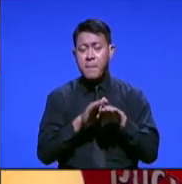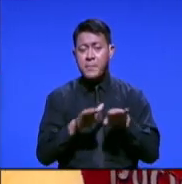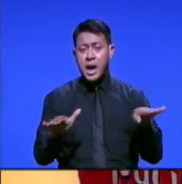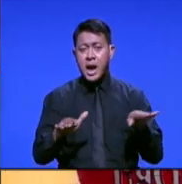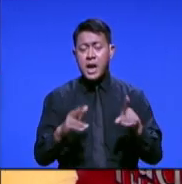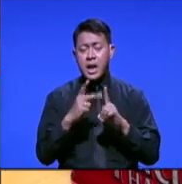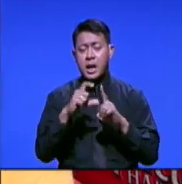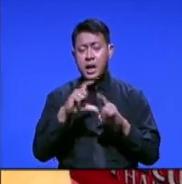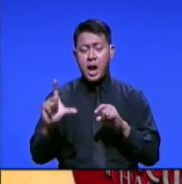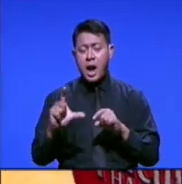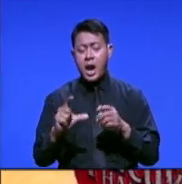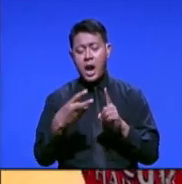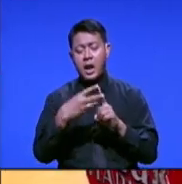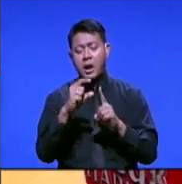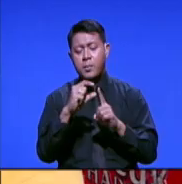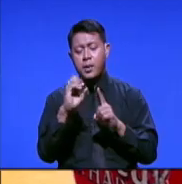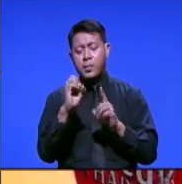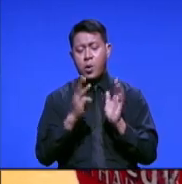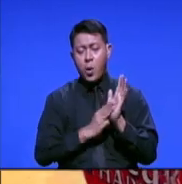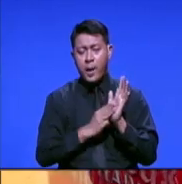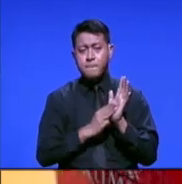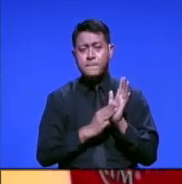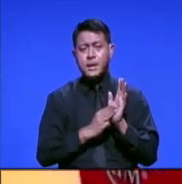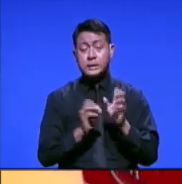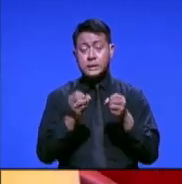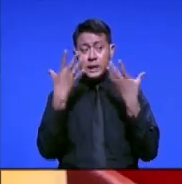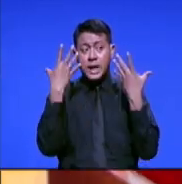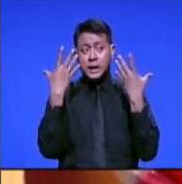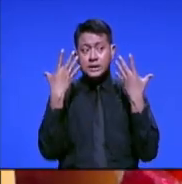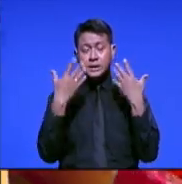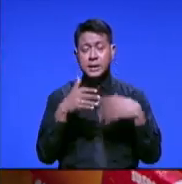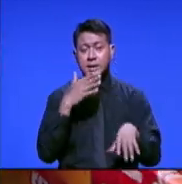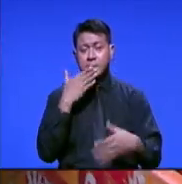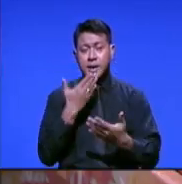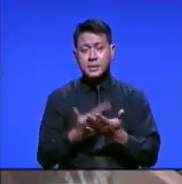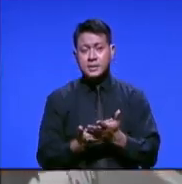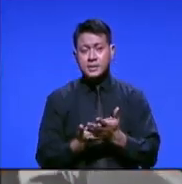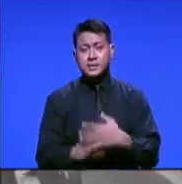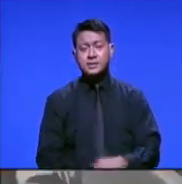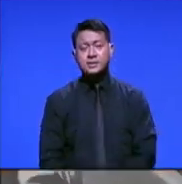udah halal, terus BPOM juga gitu. Iya jelas. Makasih.